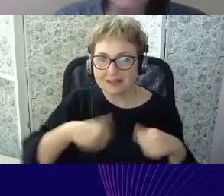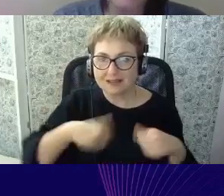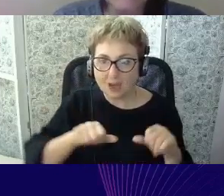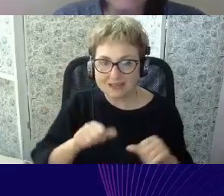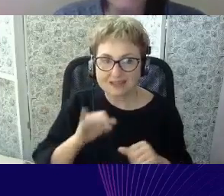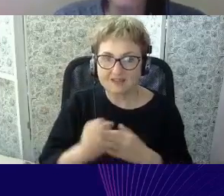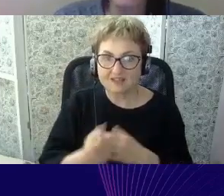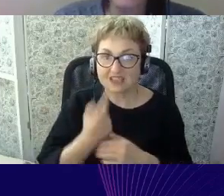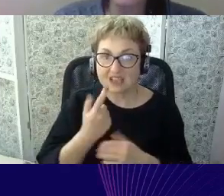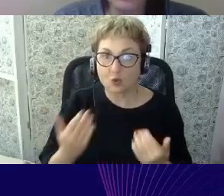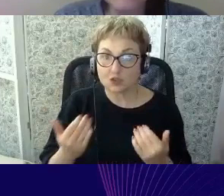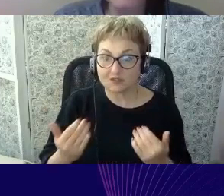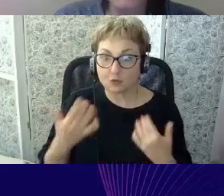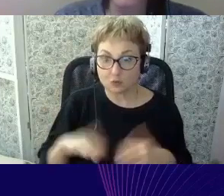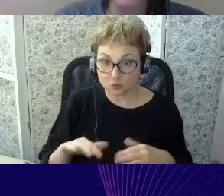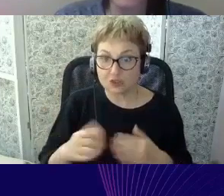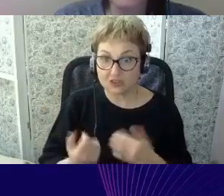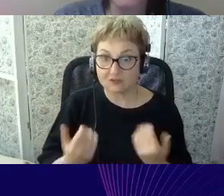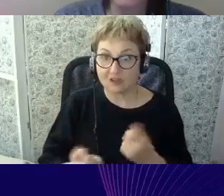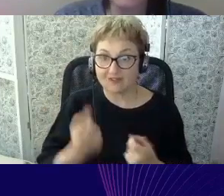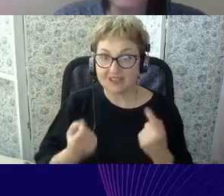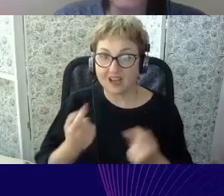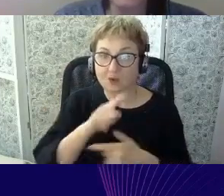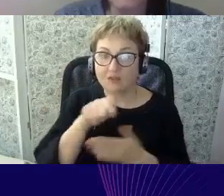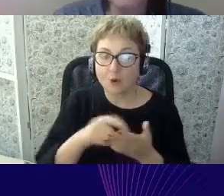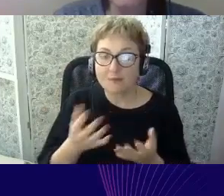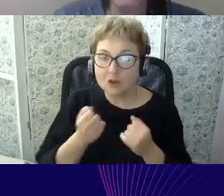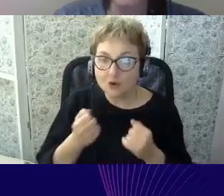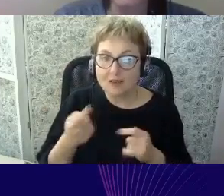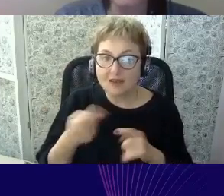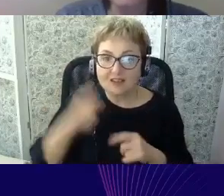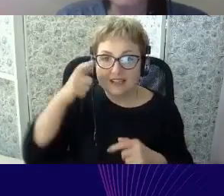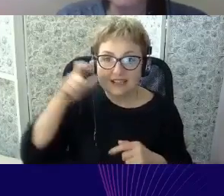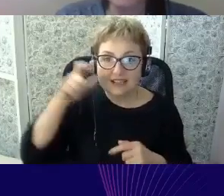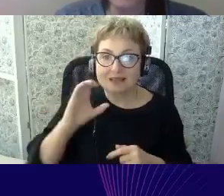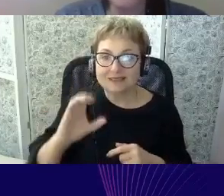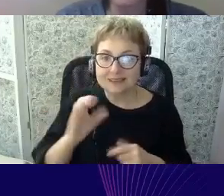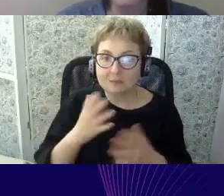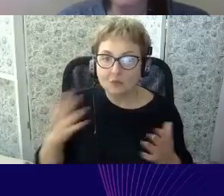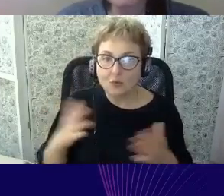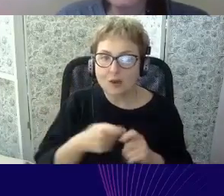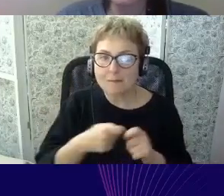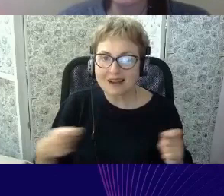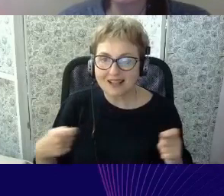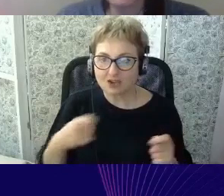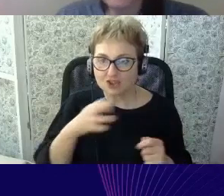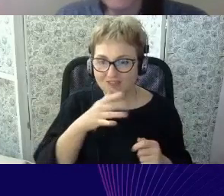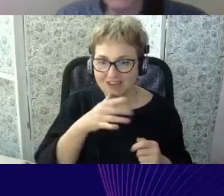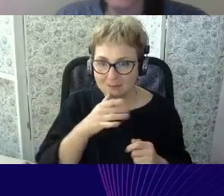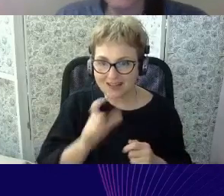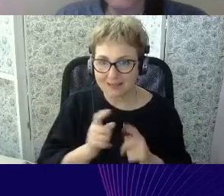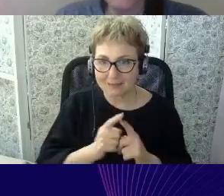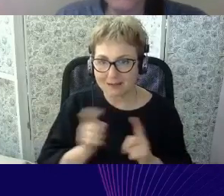и возникают сегодня, уже возникают вопросы о приеме этого экзамена с более продолжительным